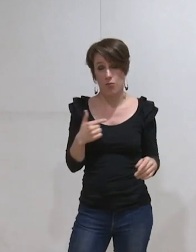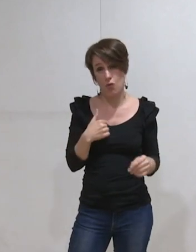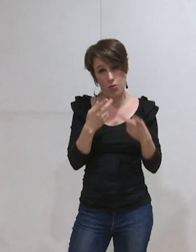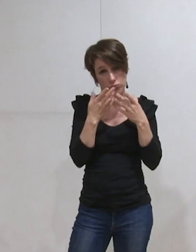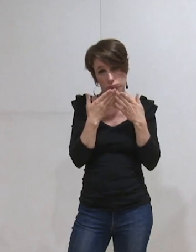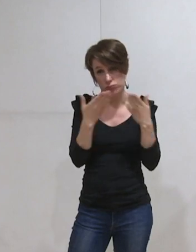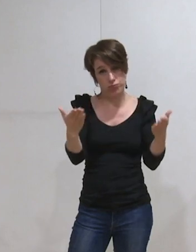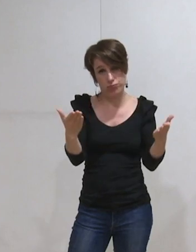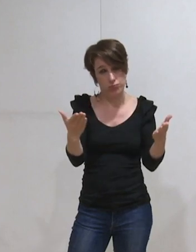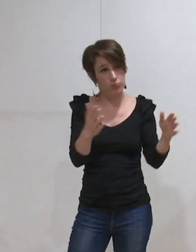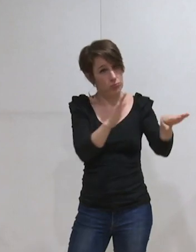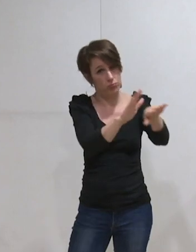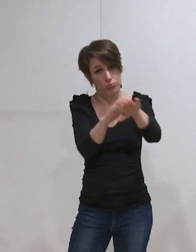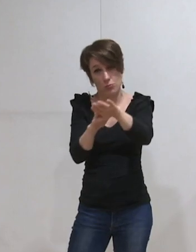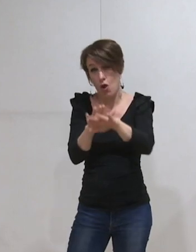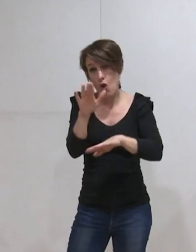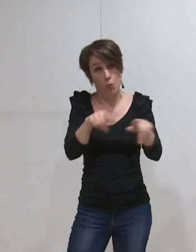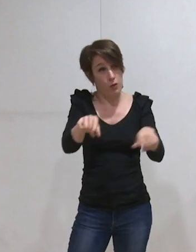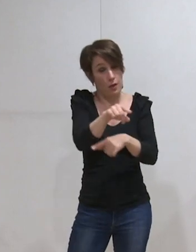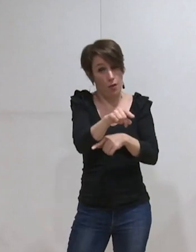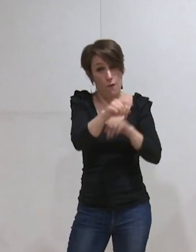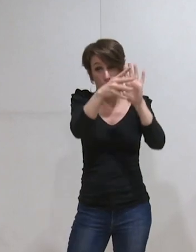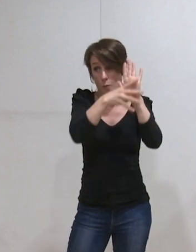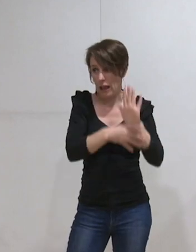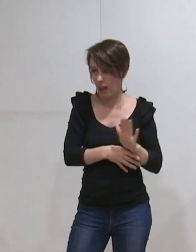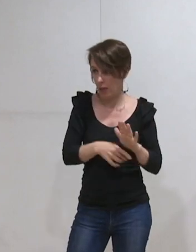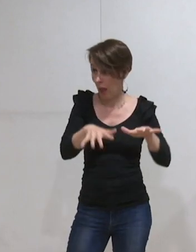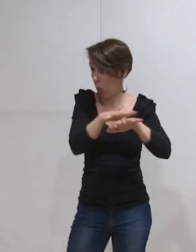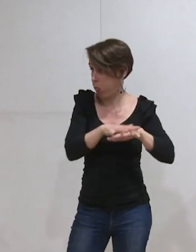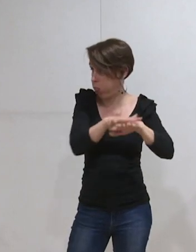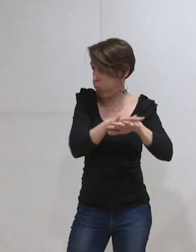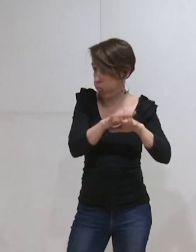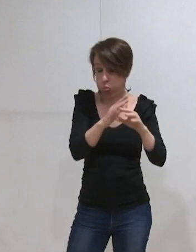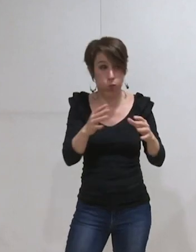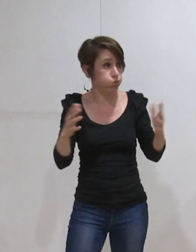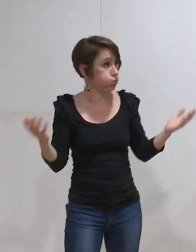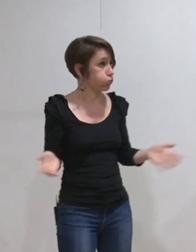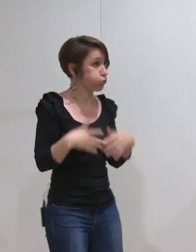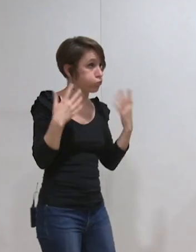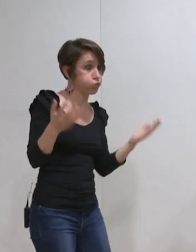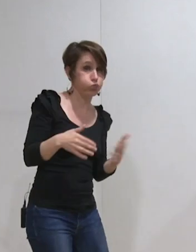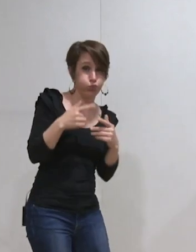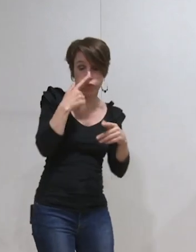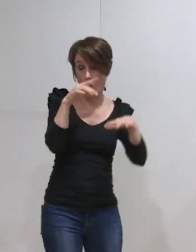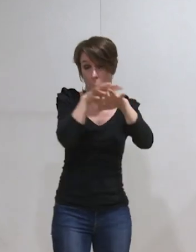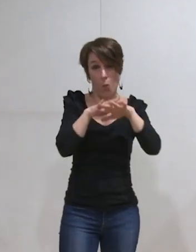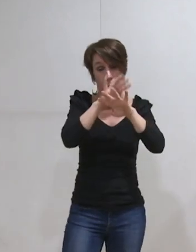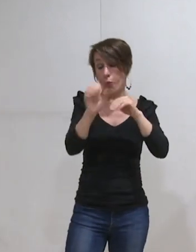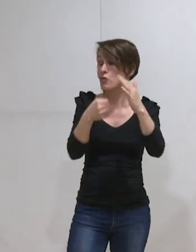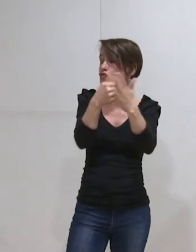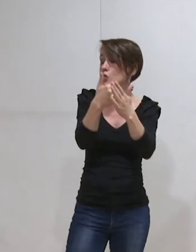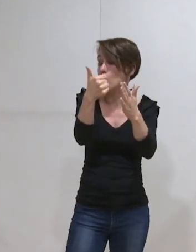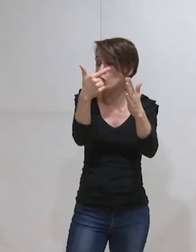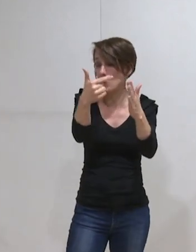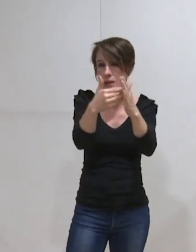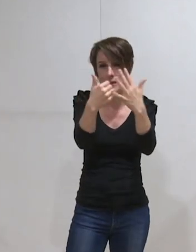vraiment les critères que vous allez appliquer dans vos démarches deonstruction disons en 2016 et vous menez